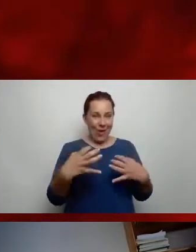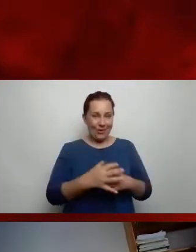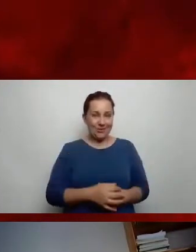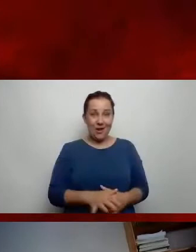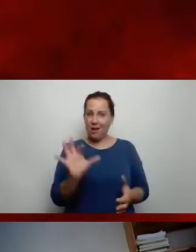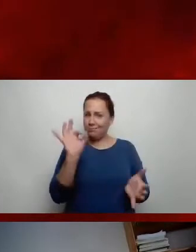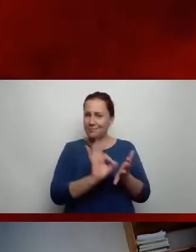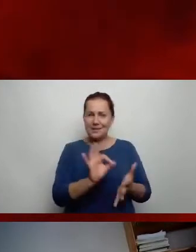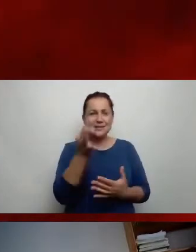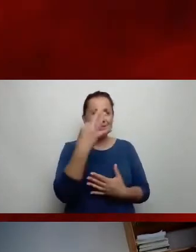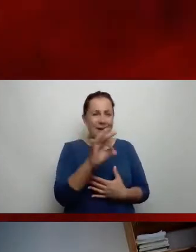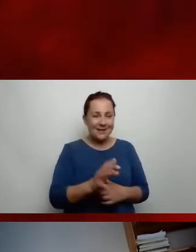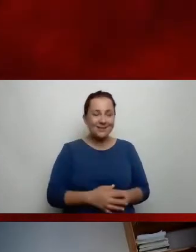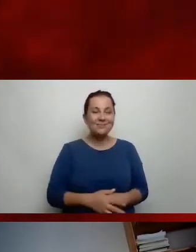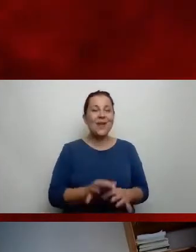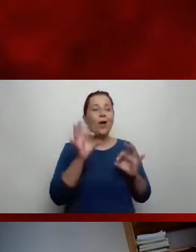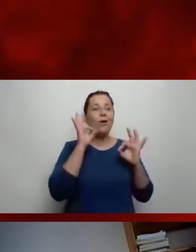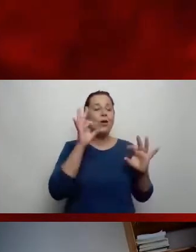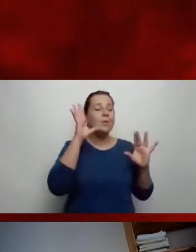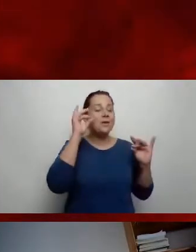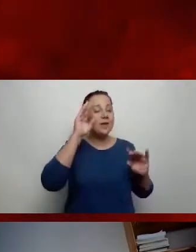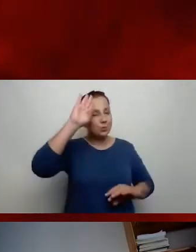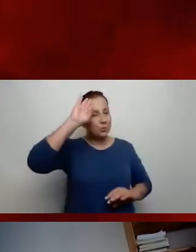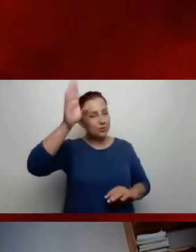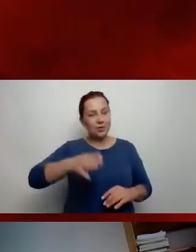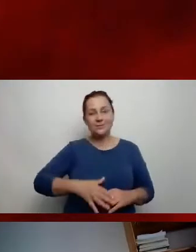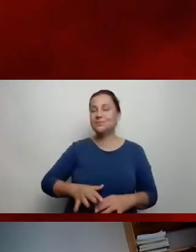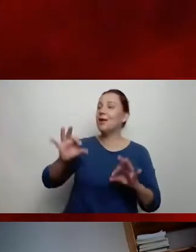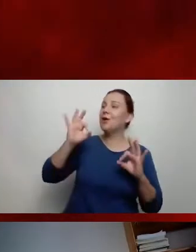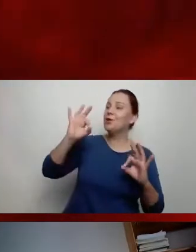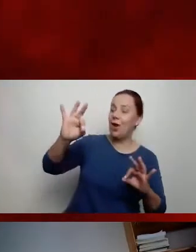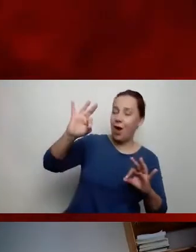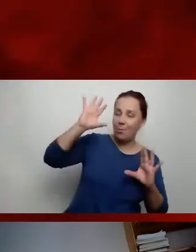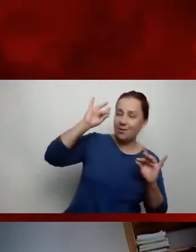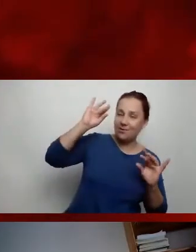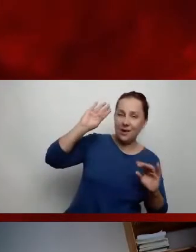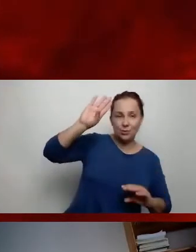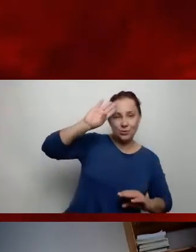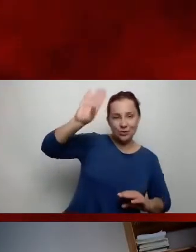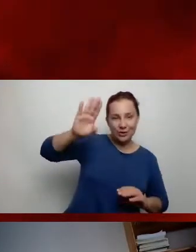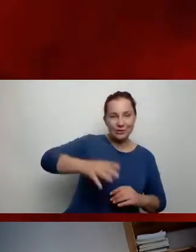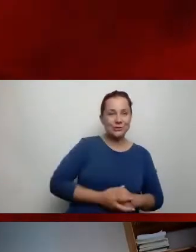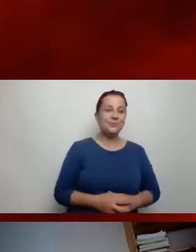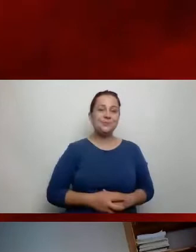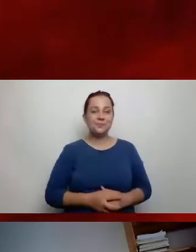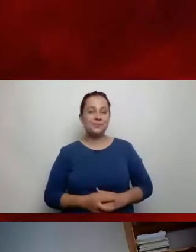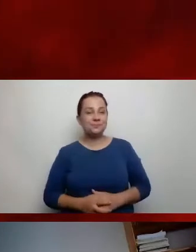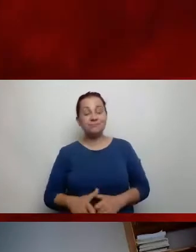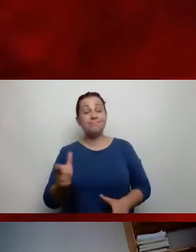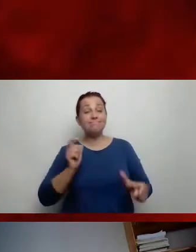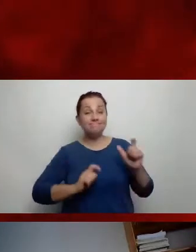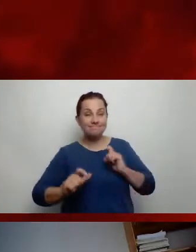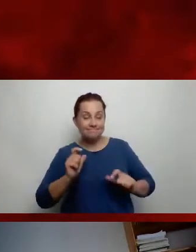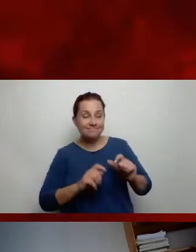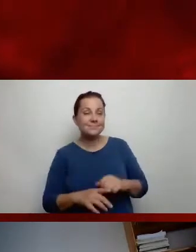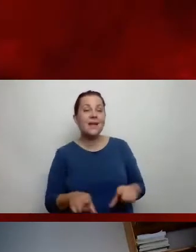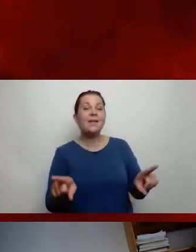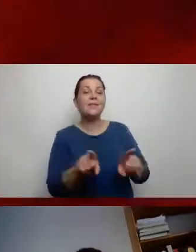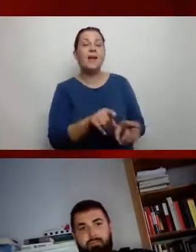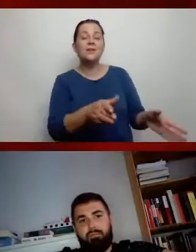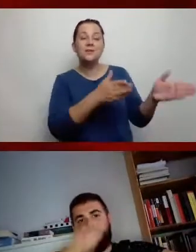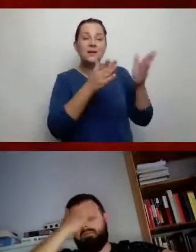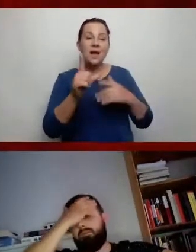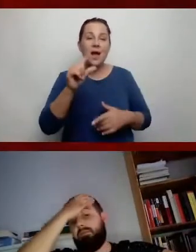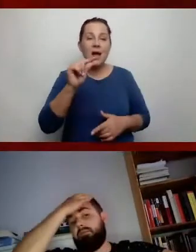przypadkiem zresztą. Dobry wieczór, cześć Mateuszu. Dobry wieczór, cześć. Dzień dobry gościom. Cieszymy się. I witamy też Arka